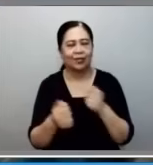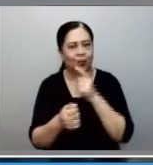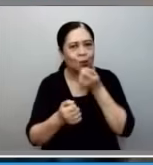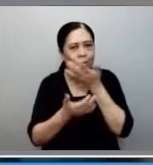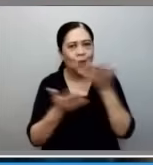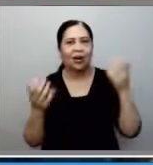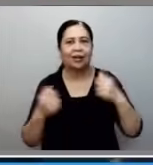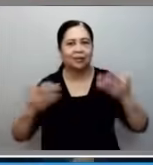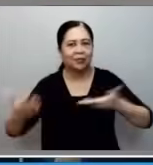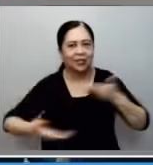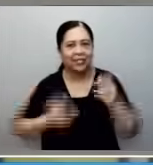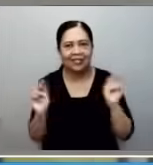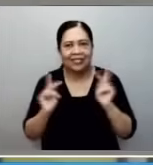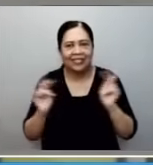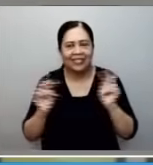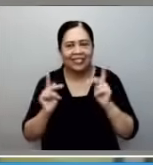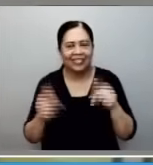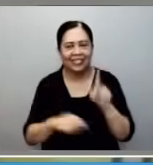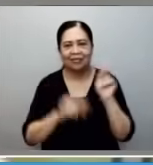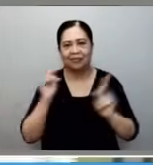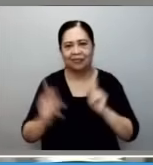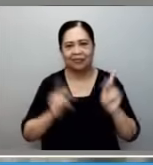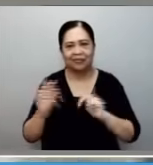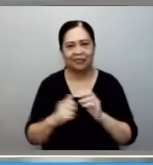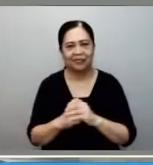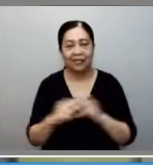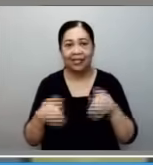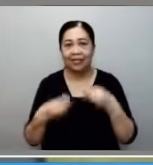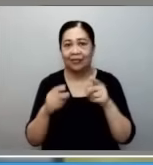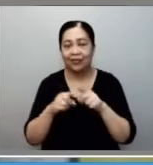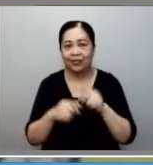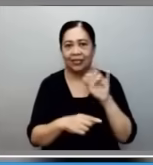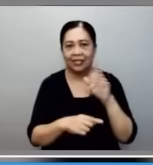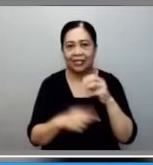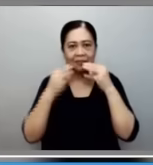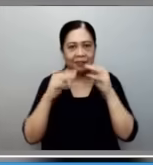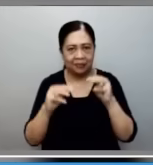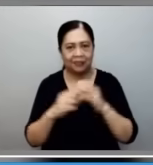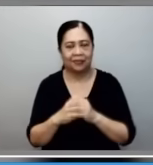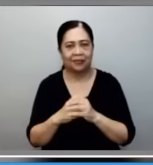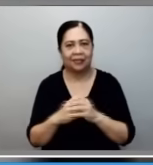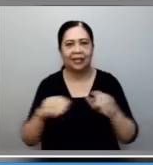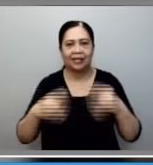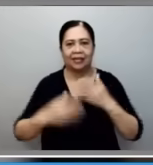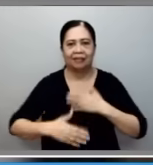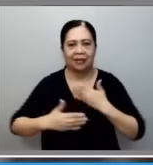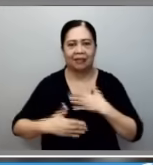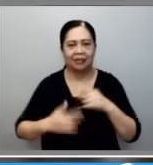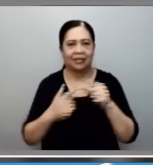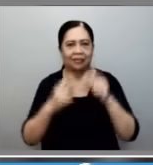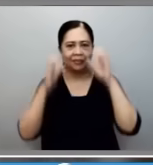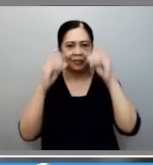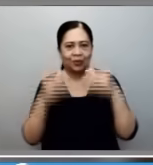na kilig na kilig sa kanyang performance. Nagbigay din si Jeric ng mensahe. pinasaya rin niya ang special education students